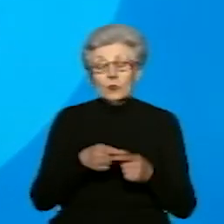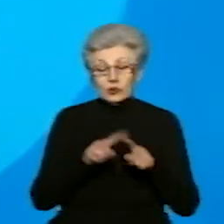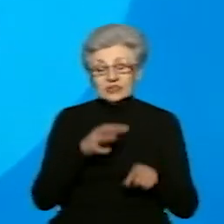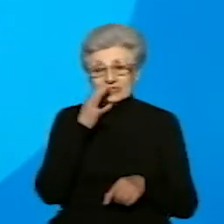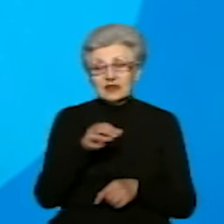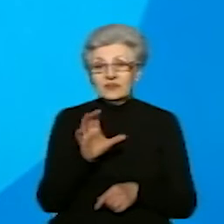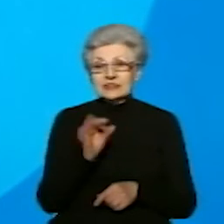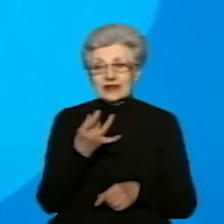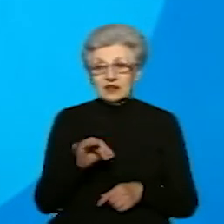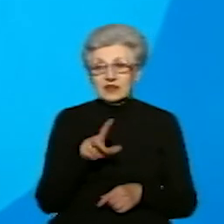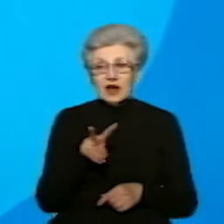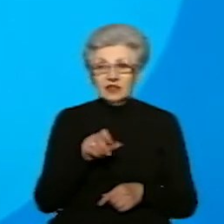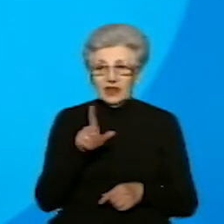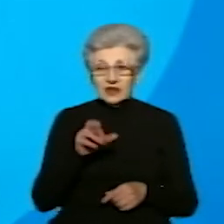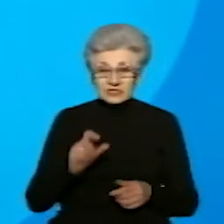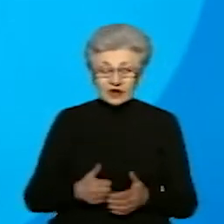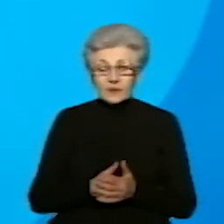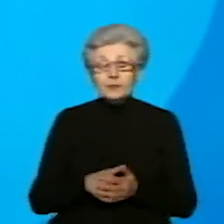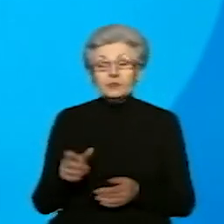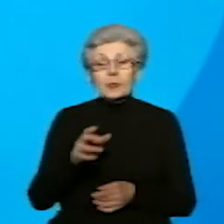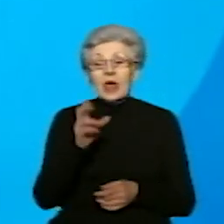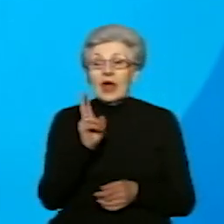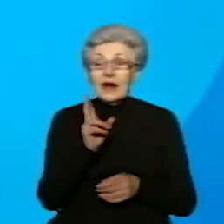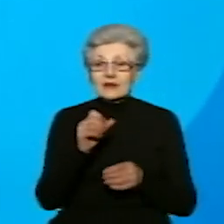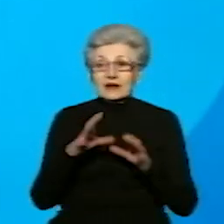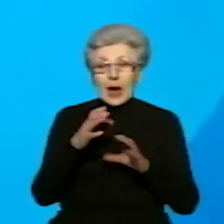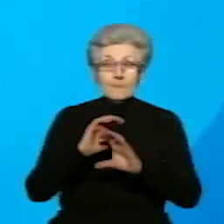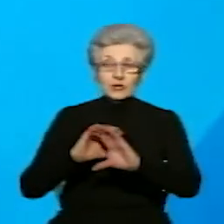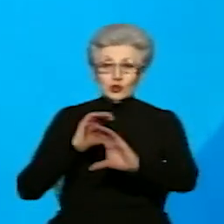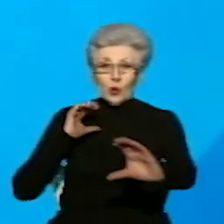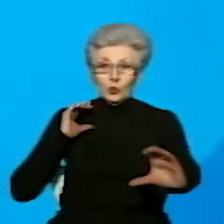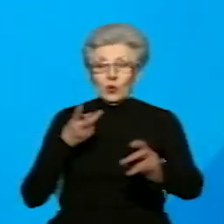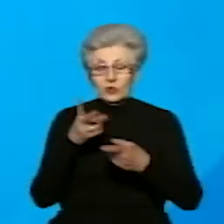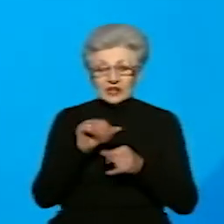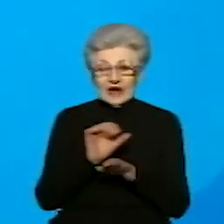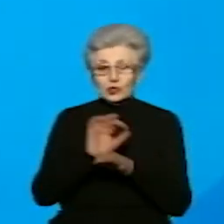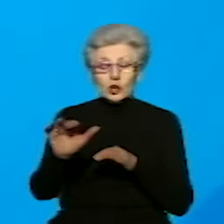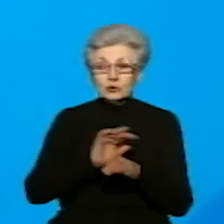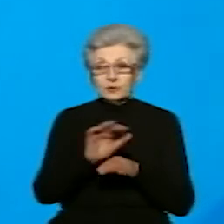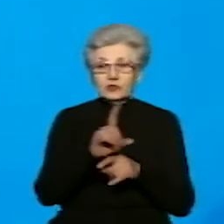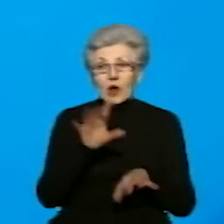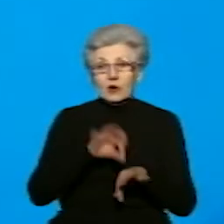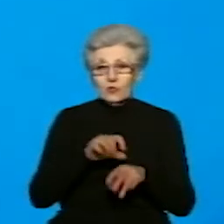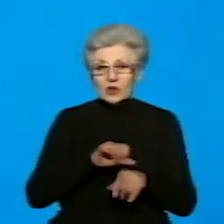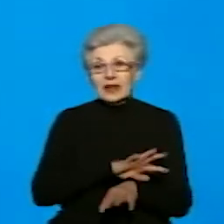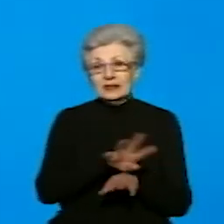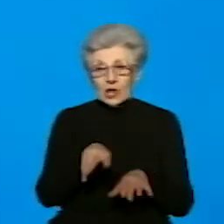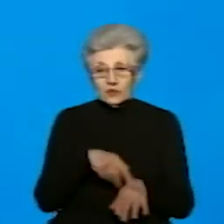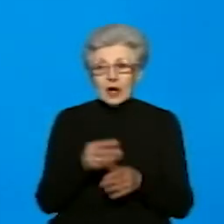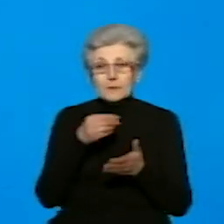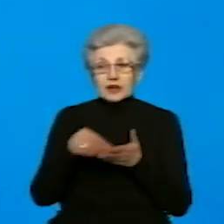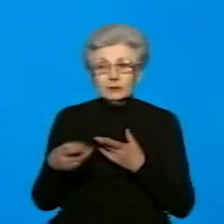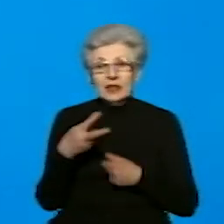Лазарєв. Ізоляційну капсулу для транспортування хворих на COVID-19 та з підозрою на нього придбали для